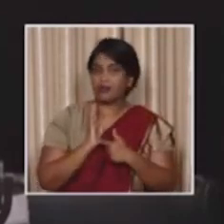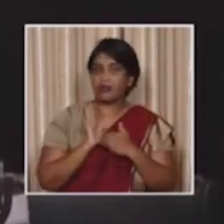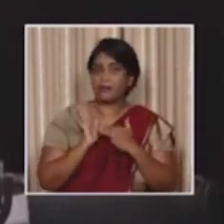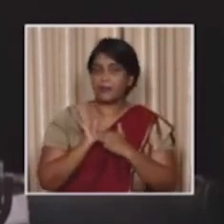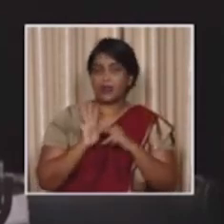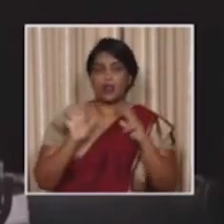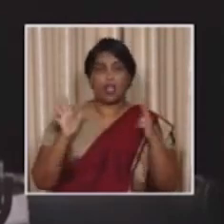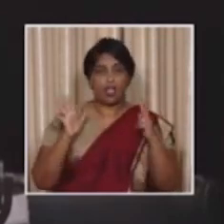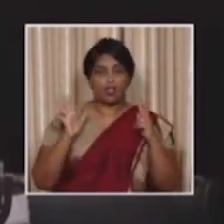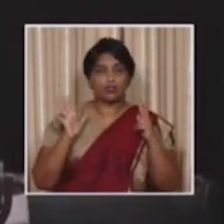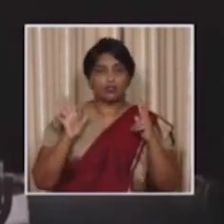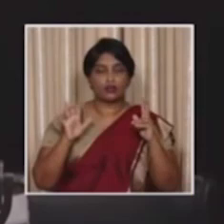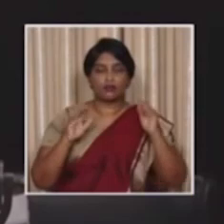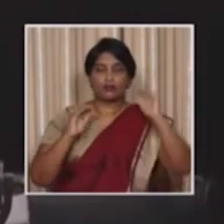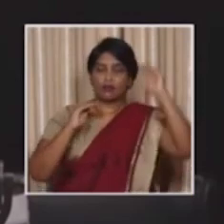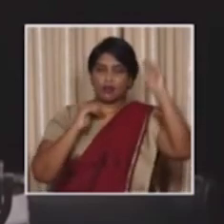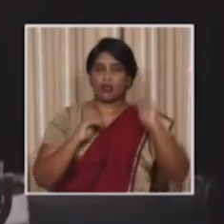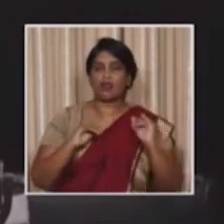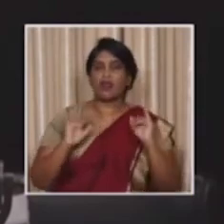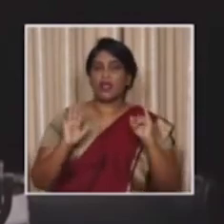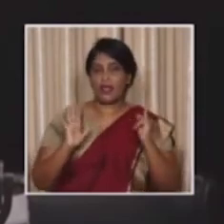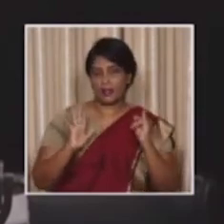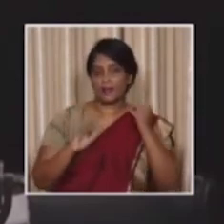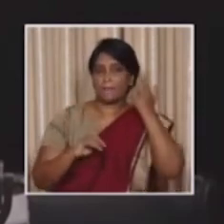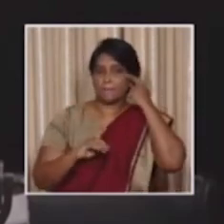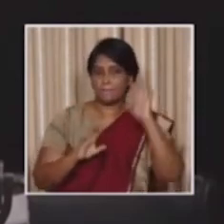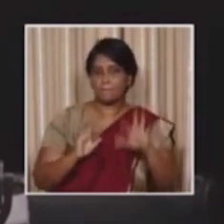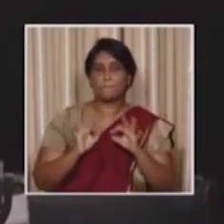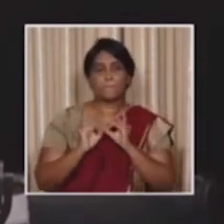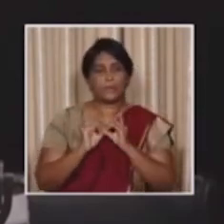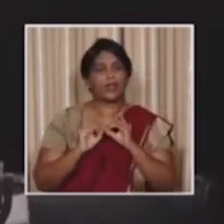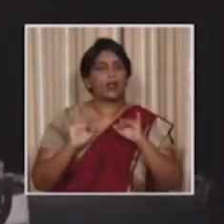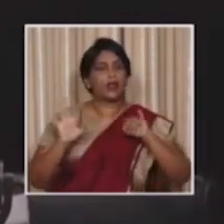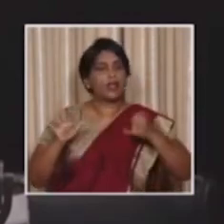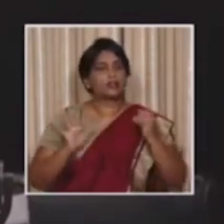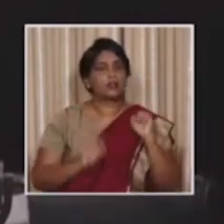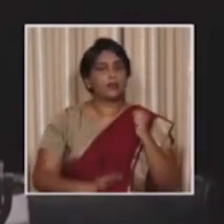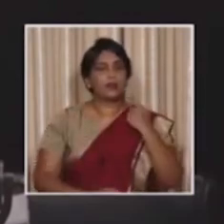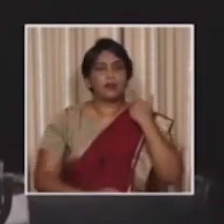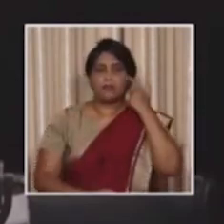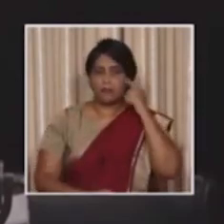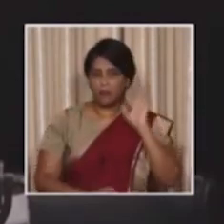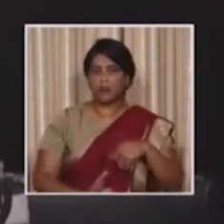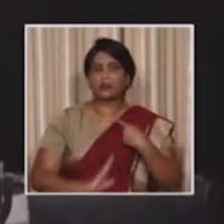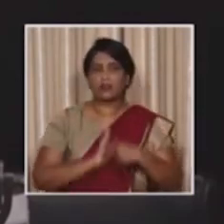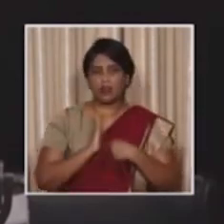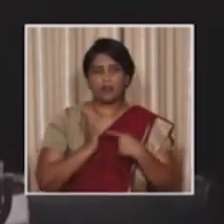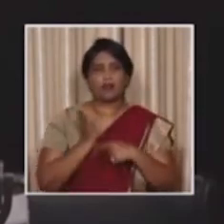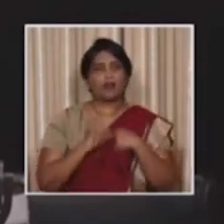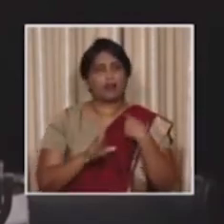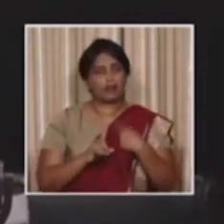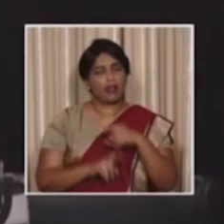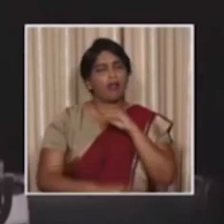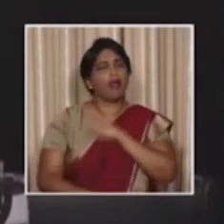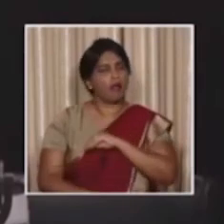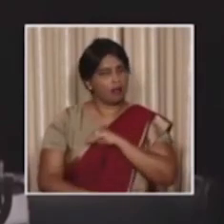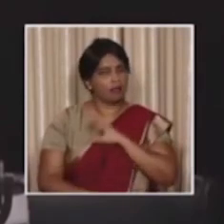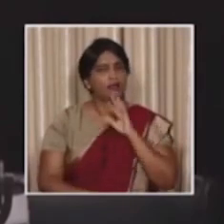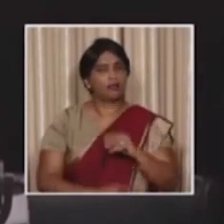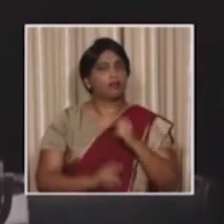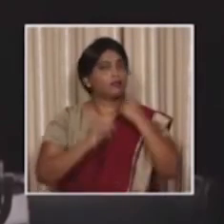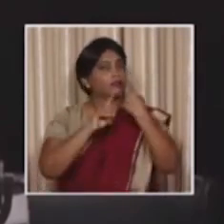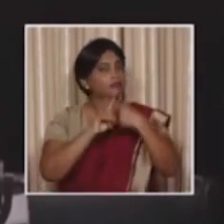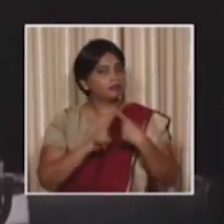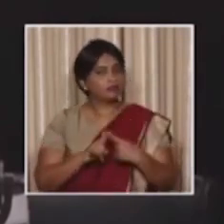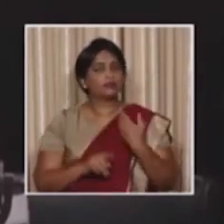இத்தகைய பின்னணியில் கொழும்பு 2 அமைந்துள்ள சந்தையில் அனைத்து பொருள் விற்பனை நிலையங்கள் உள்ளடக்கிய வகையில் கண்காணிப்பு நடவடிக்கை முன்னெடுக்கப்பட்டது. தேங்காய்